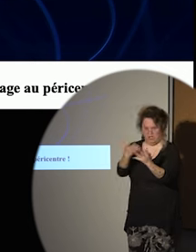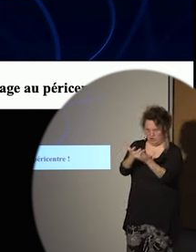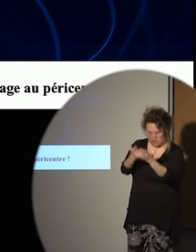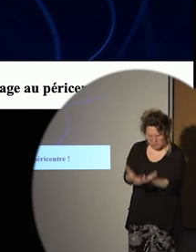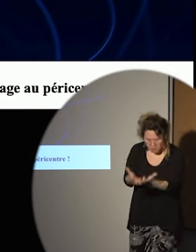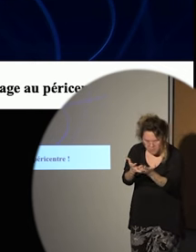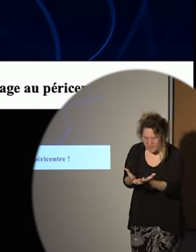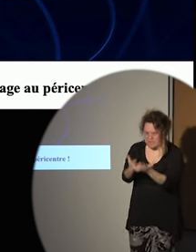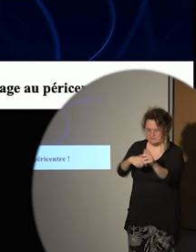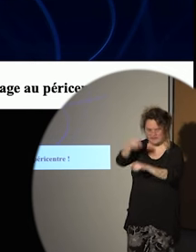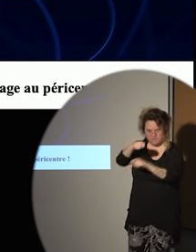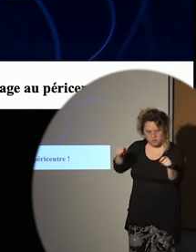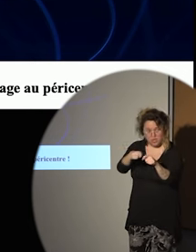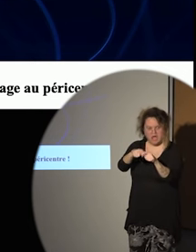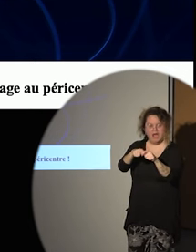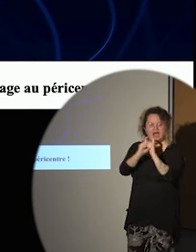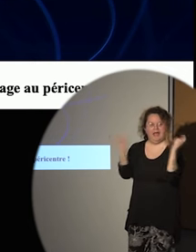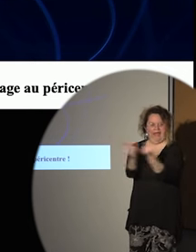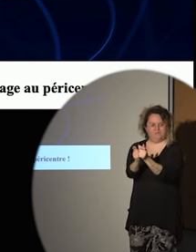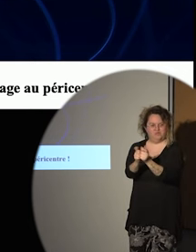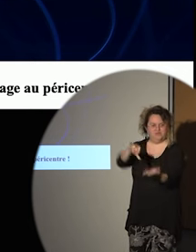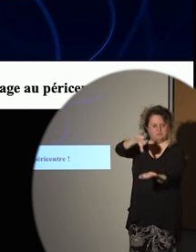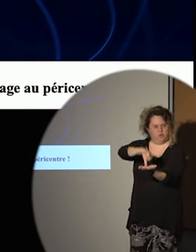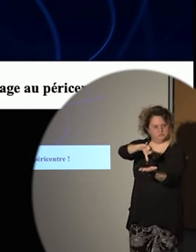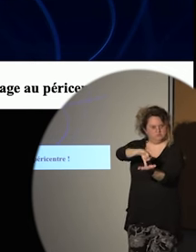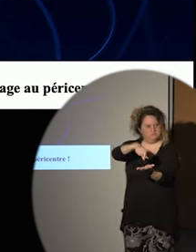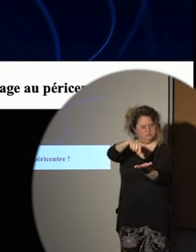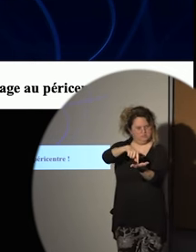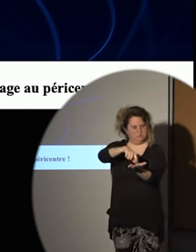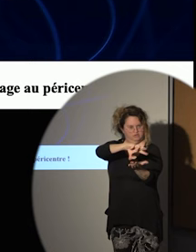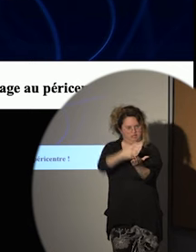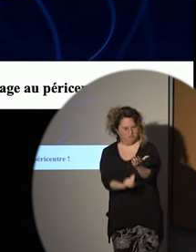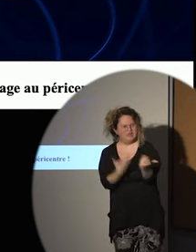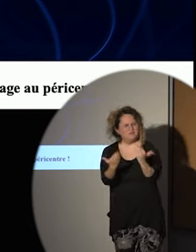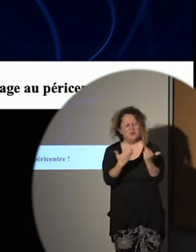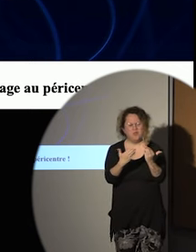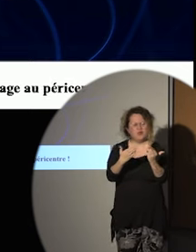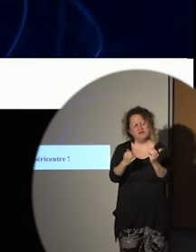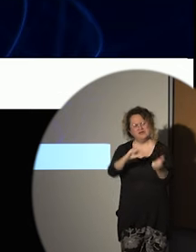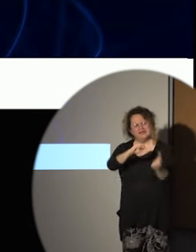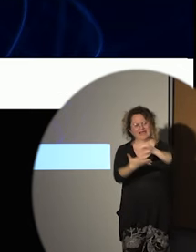son centre. Ce n'est pas le plus grand. La galaxie d'Andromède en a un presque 50 fois plus grand.